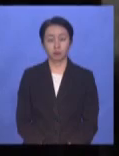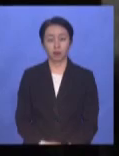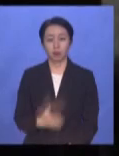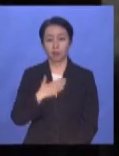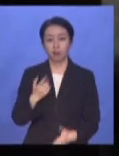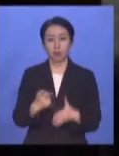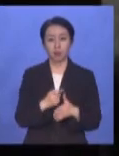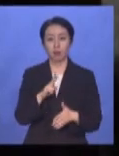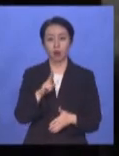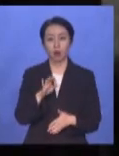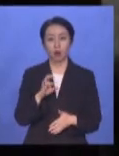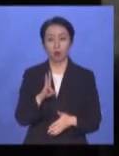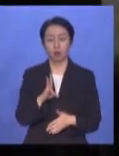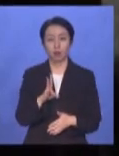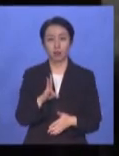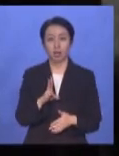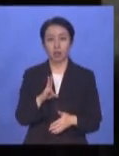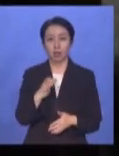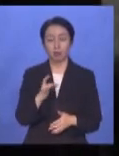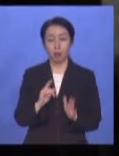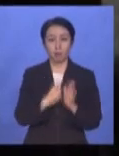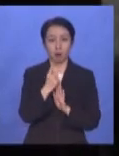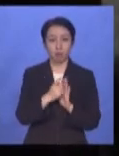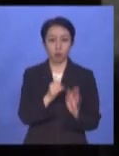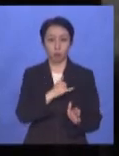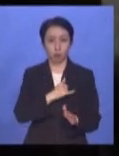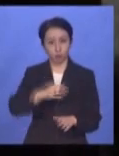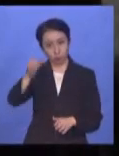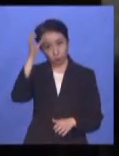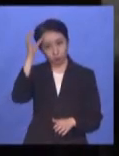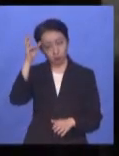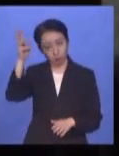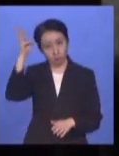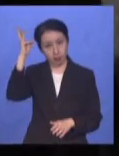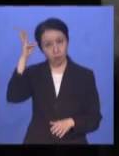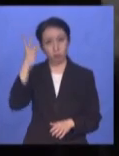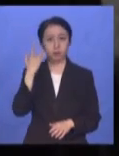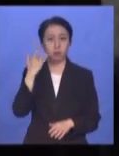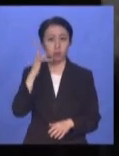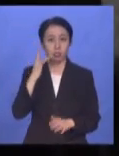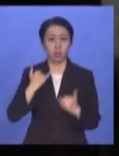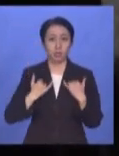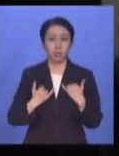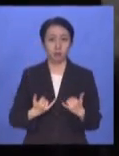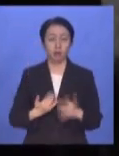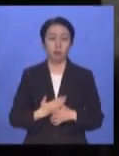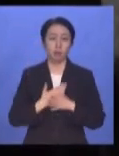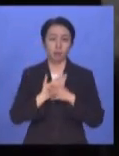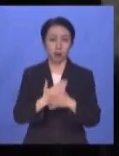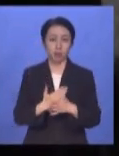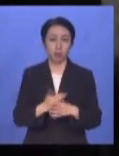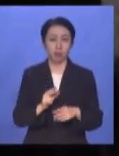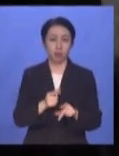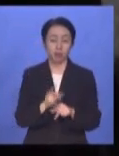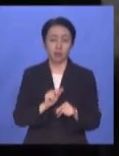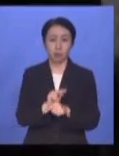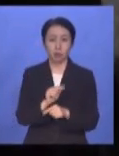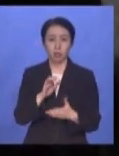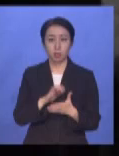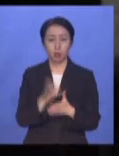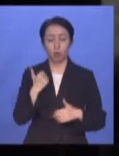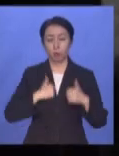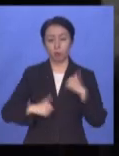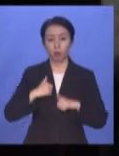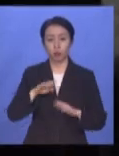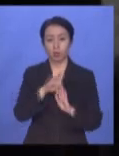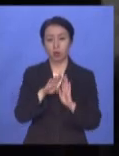Меня зовут Колин, я являюсь атташе по вопросам культуры и образования посольства США. Сегодня мы поддерживаем этот семинар, знакомим учителей